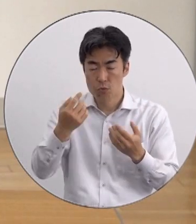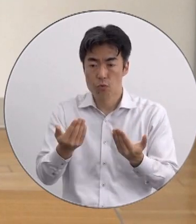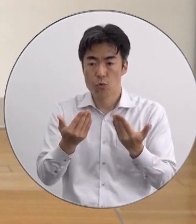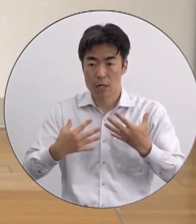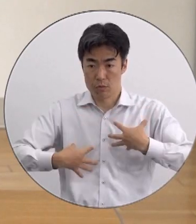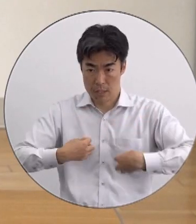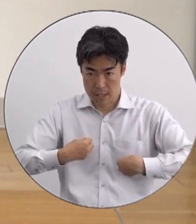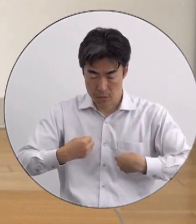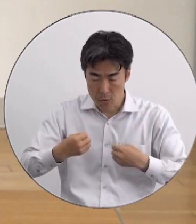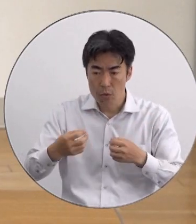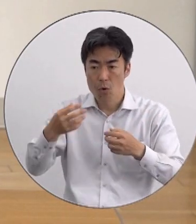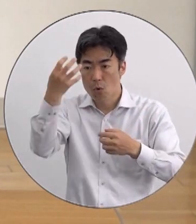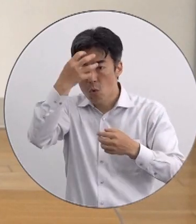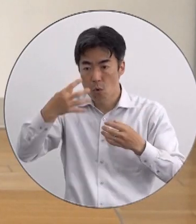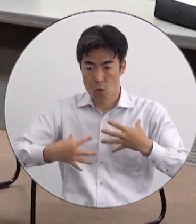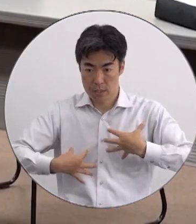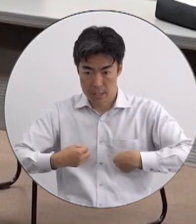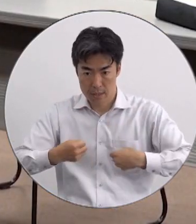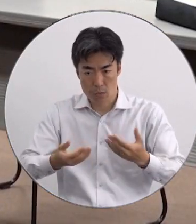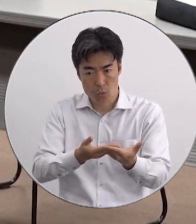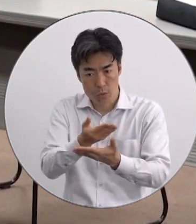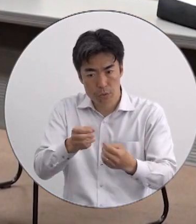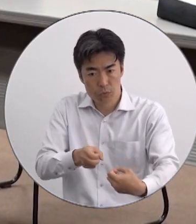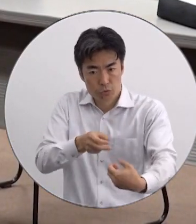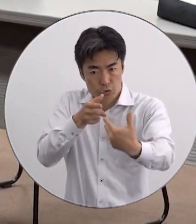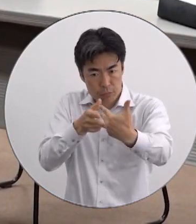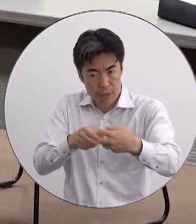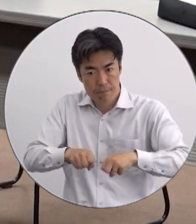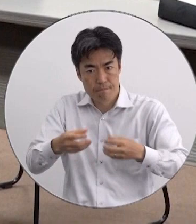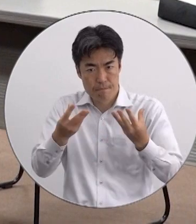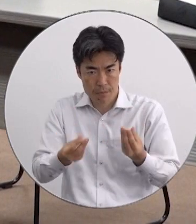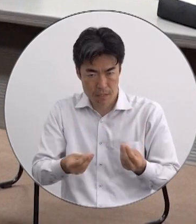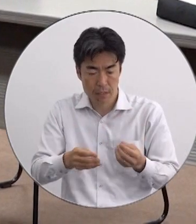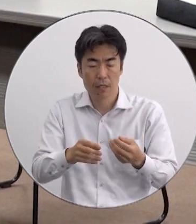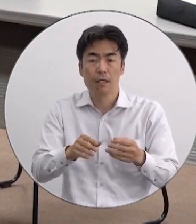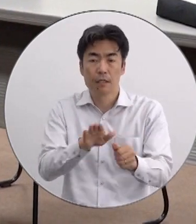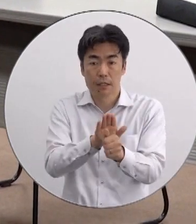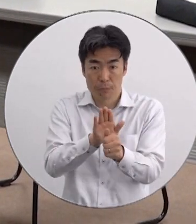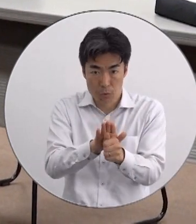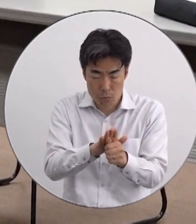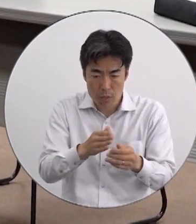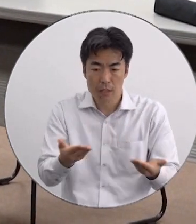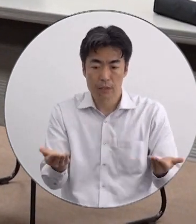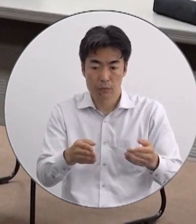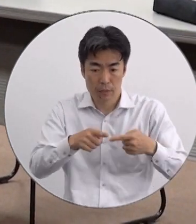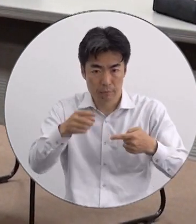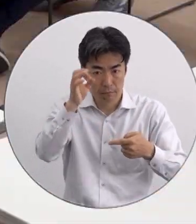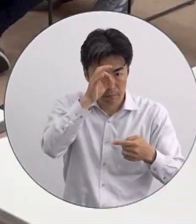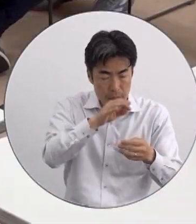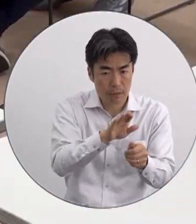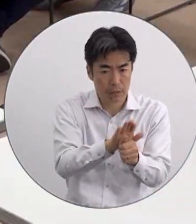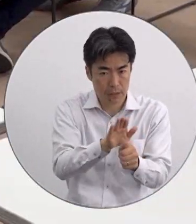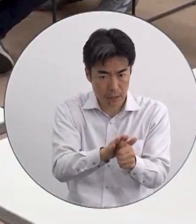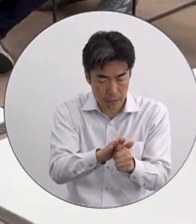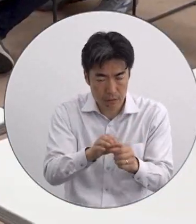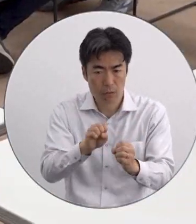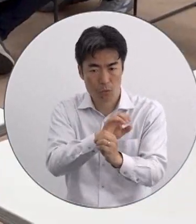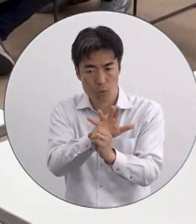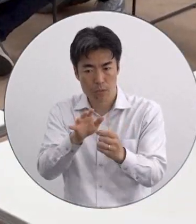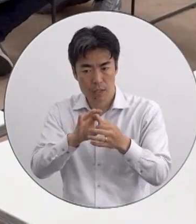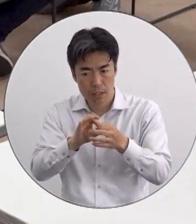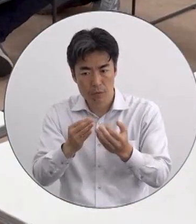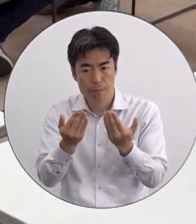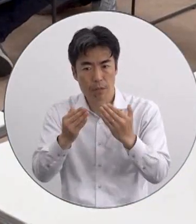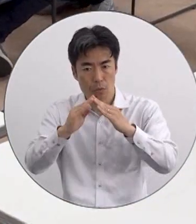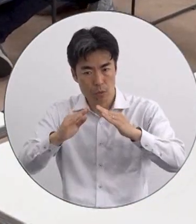会を Zoom で行いました。サポートにつきましては、就職支援やコロナについての勉強会などを今ま